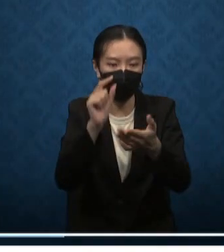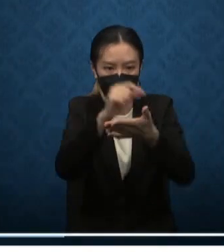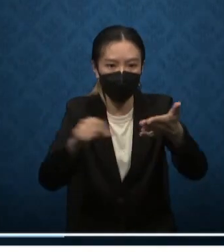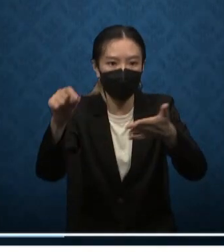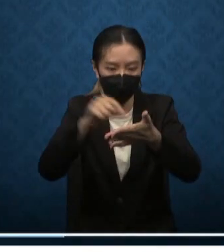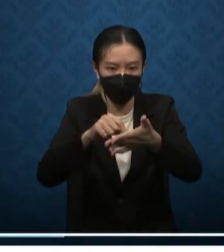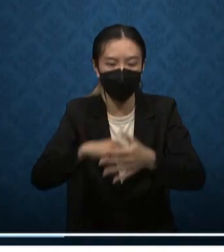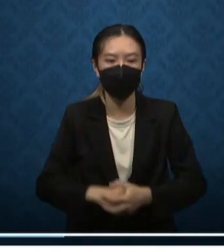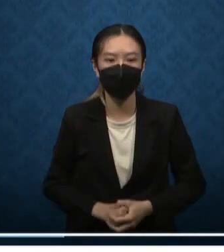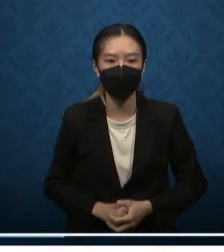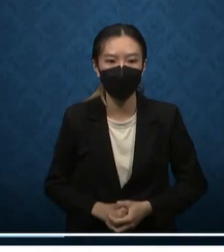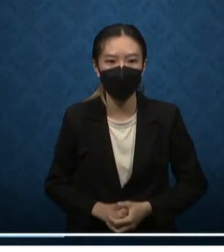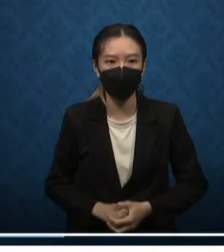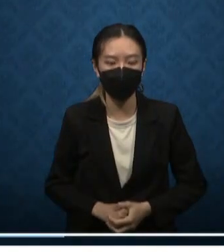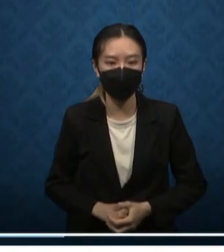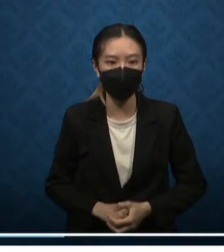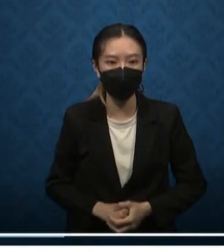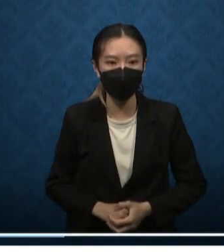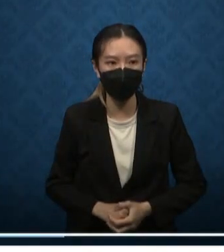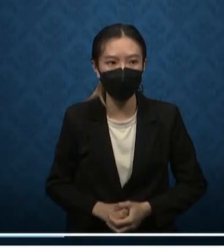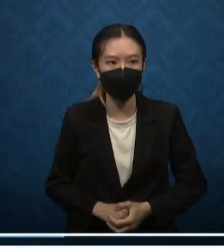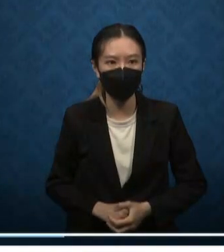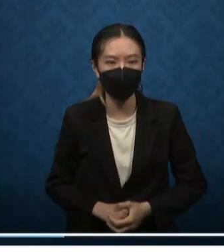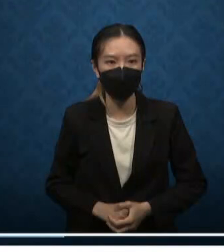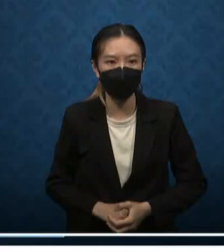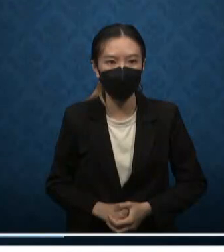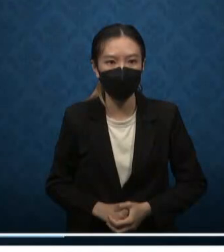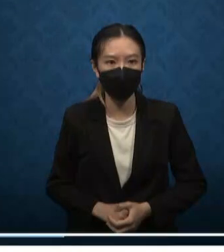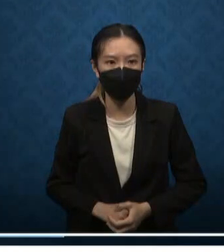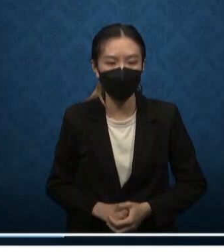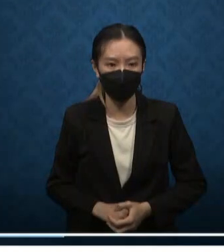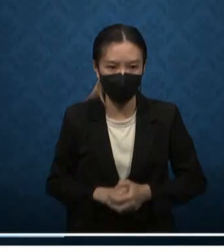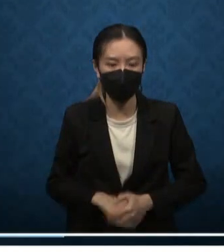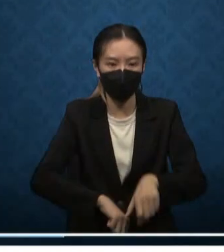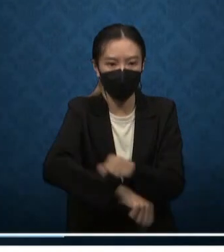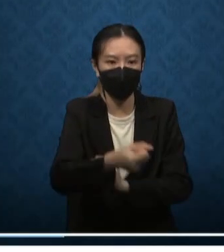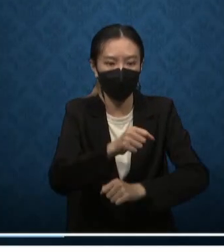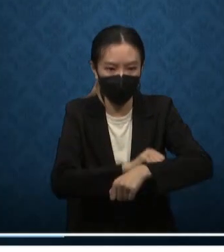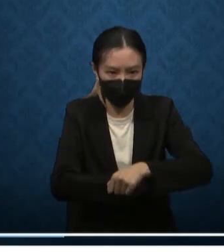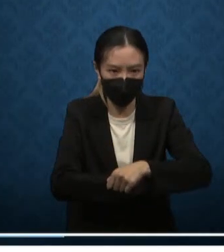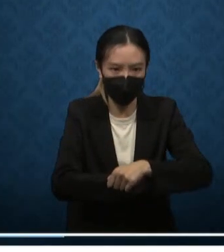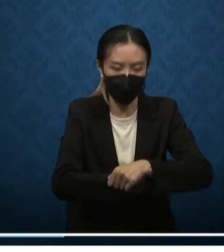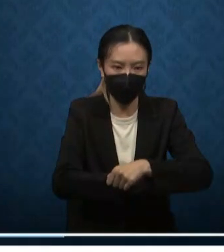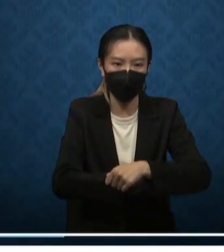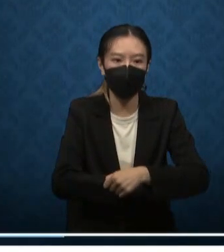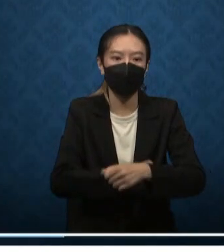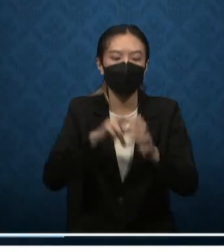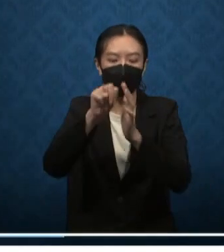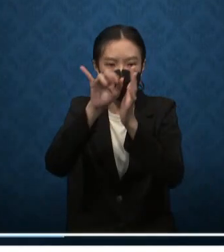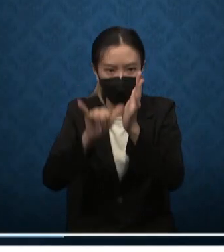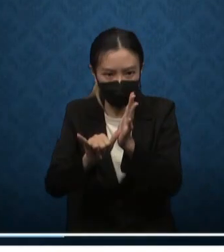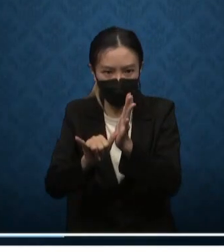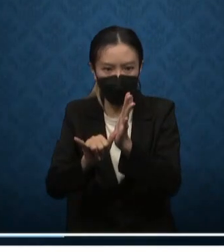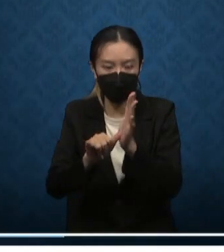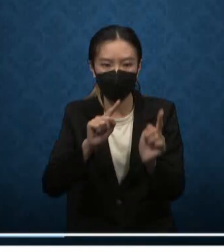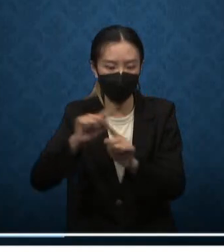ค่ะในส่วนของข้อเสนอแนะทั้งในระดับปฏิบัติการและข้อเสนอแนะเชิงนโยบายคณะ